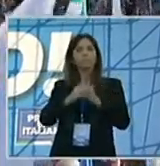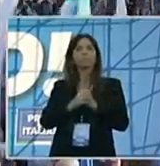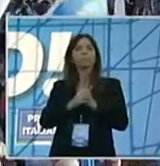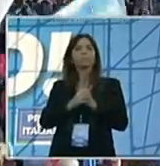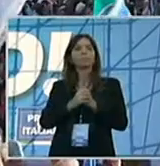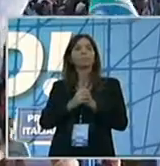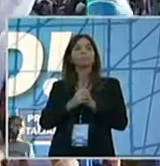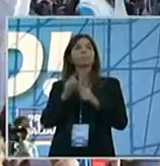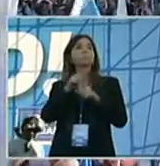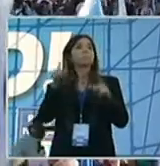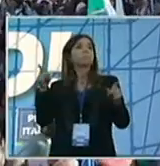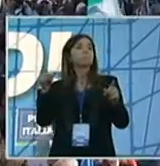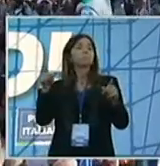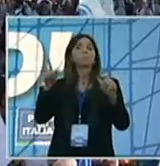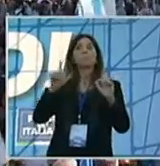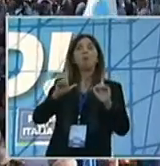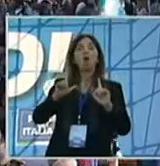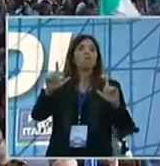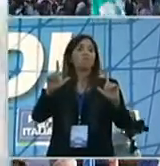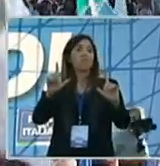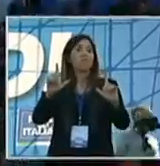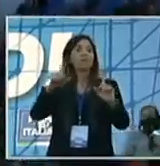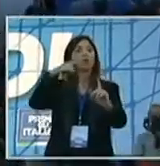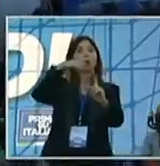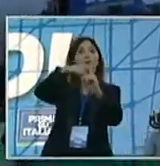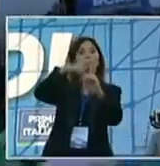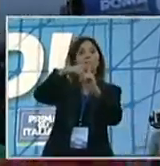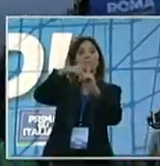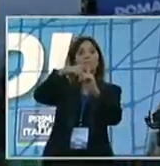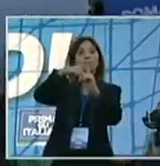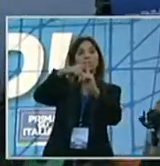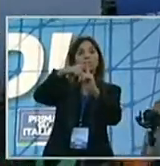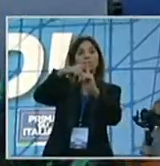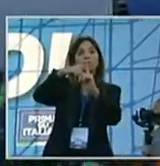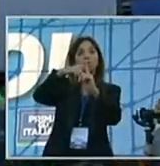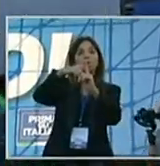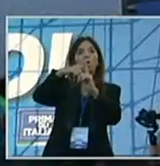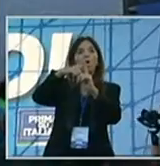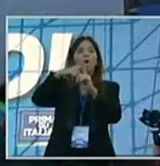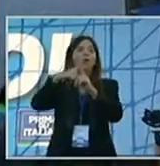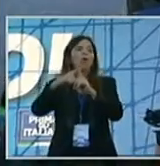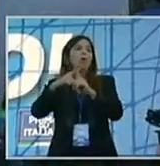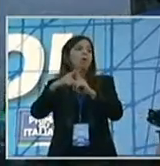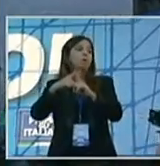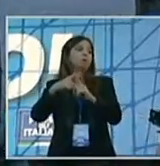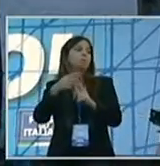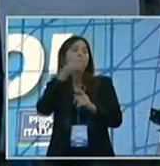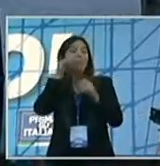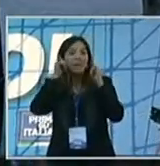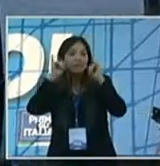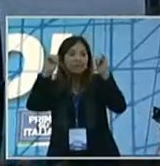Se vi sentite offesi dal crocifisso o dal presepe, beh, non è qui che dovete vivere.